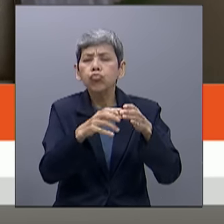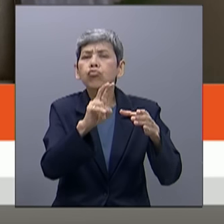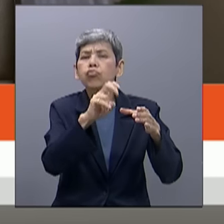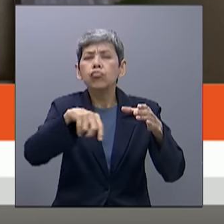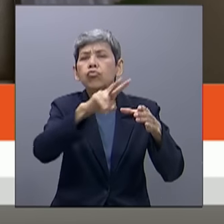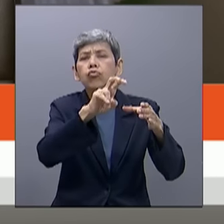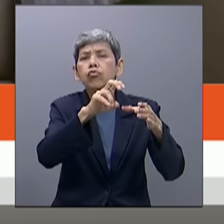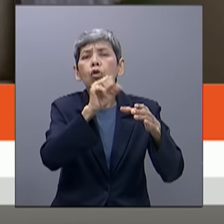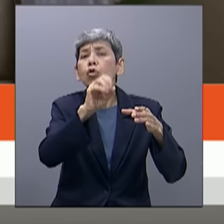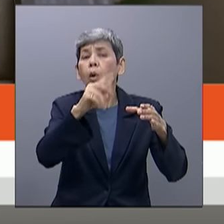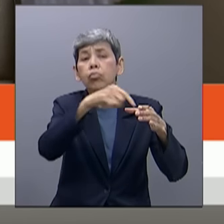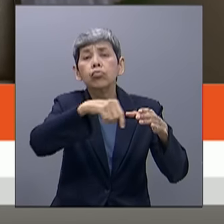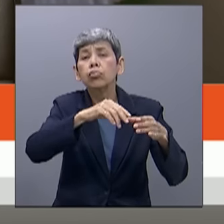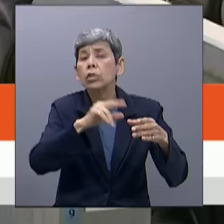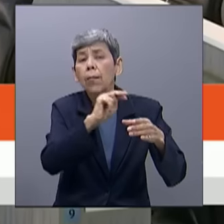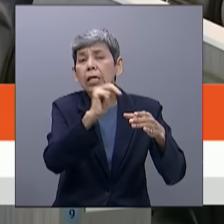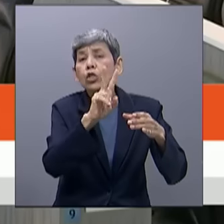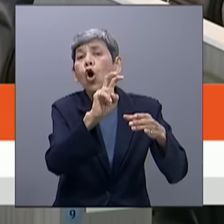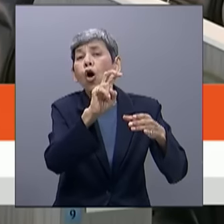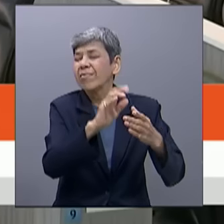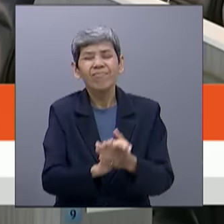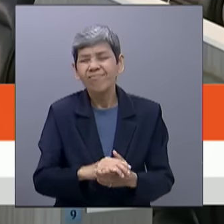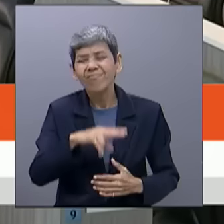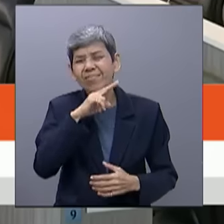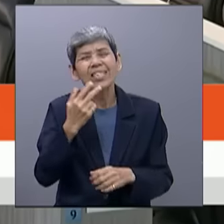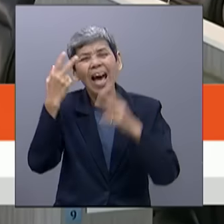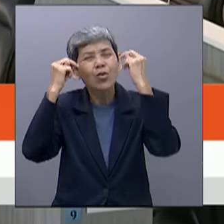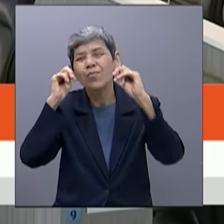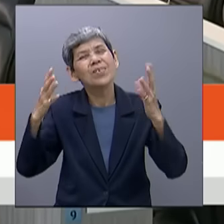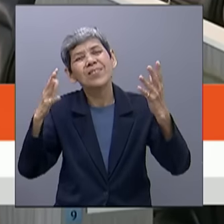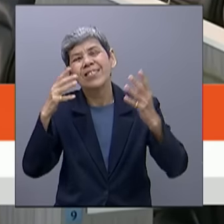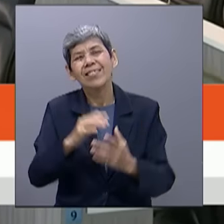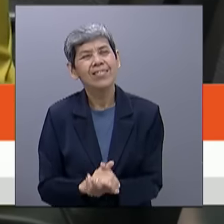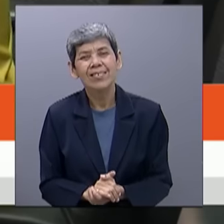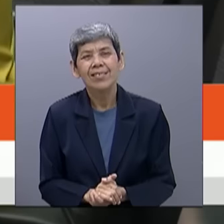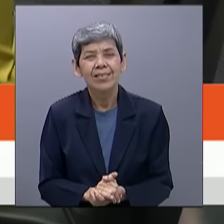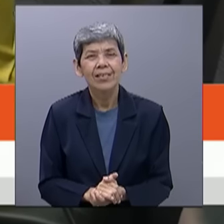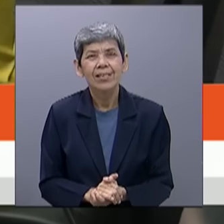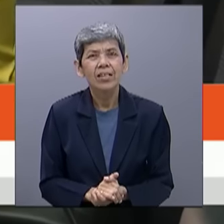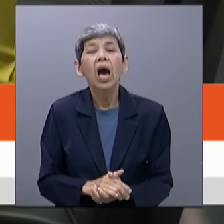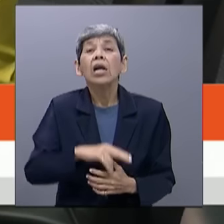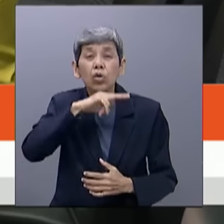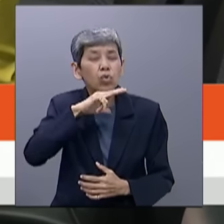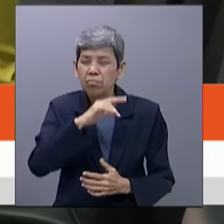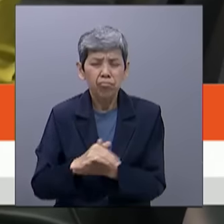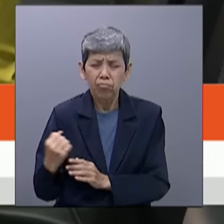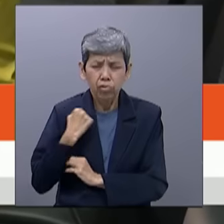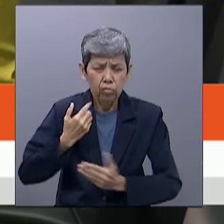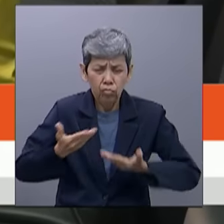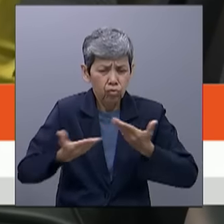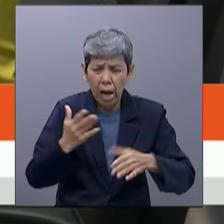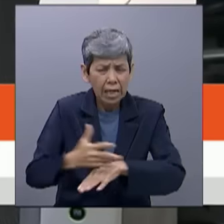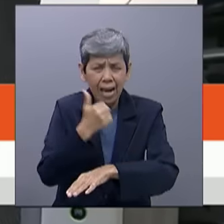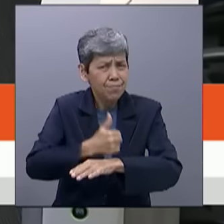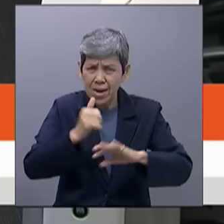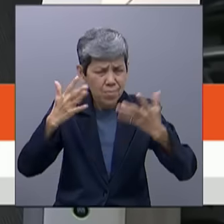ค ่ ะ ในสว.คุณอนุทินก็ไม่ได้เป็นนายก ค่ะ คุณอนุทินไม่มีอำนาจต่อรองทางการเมือง